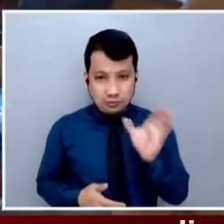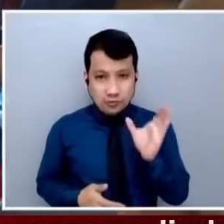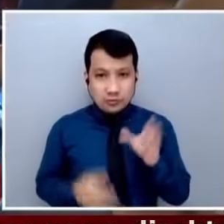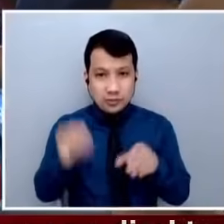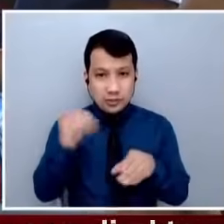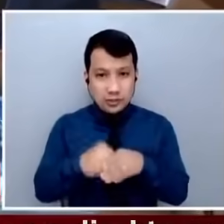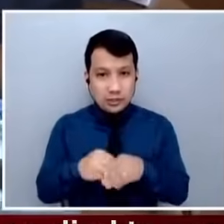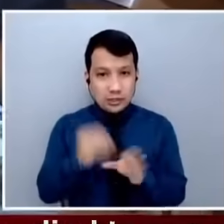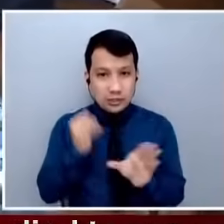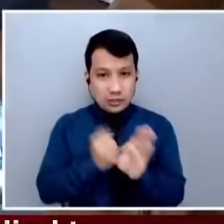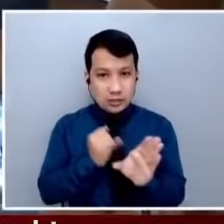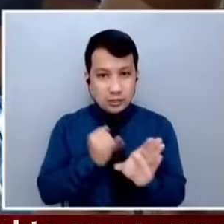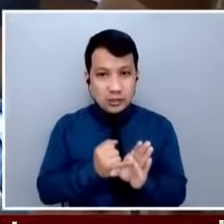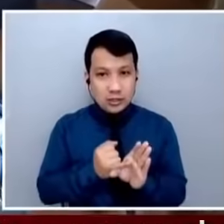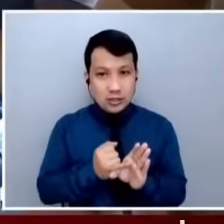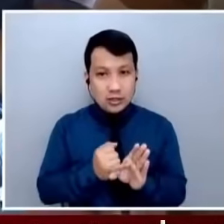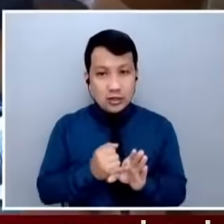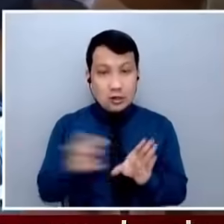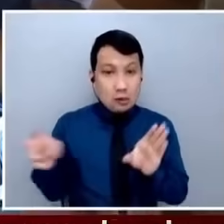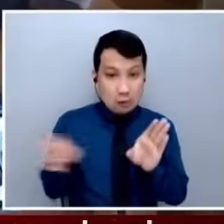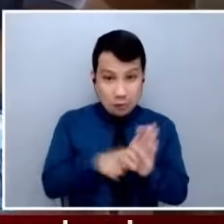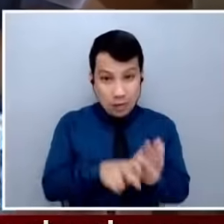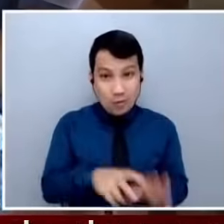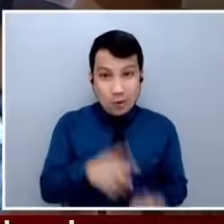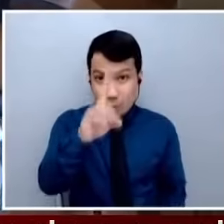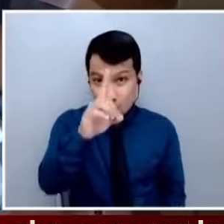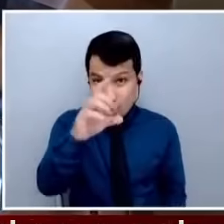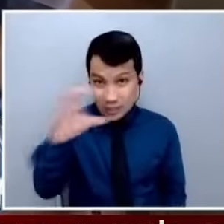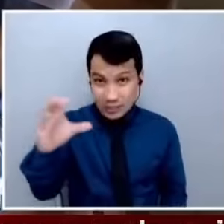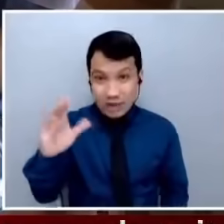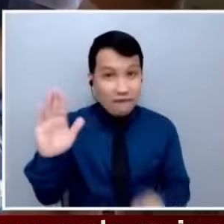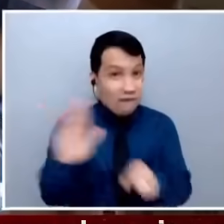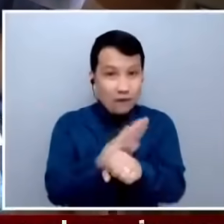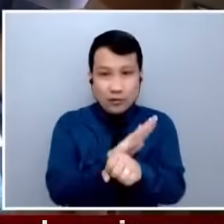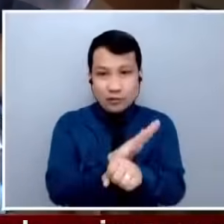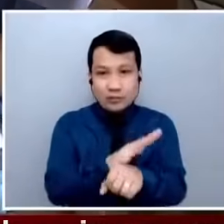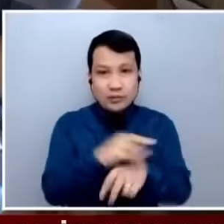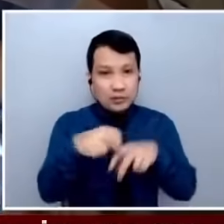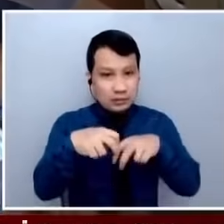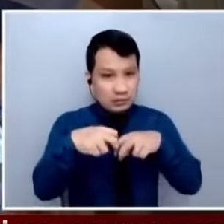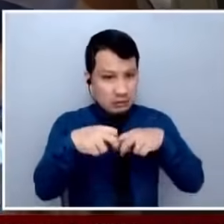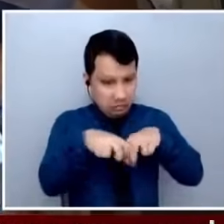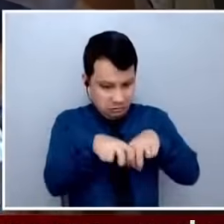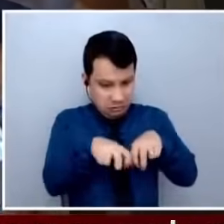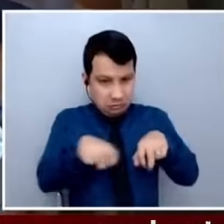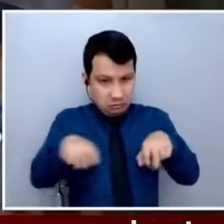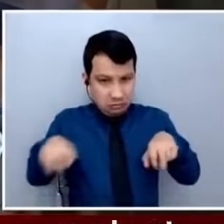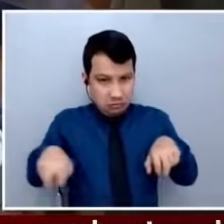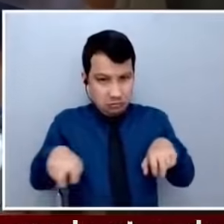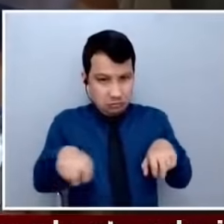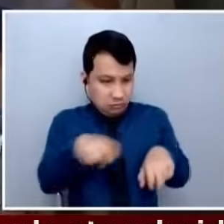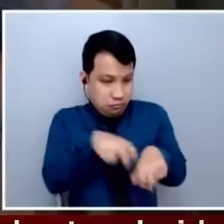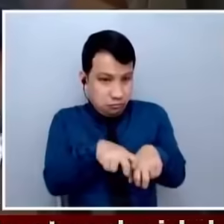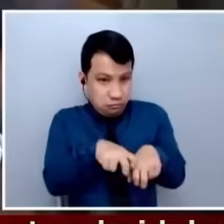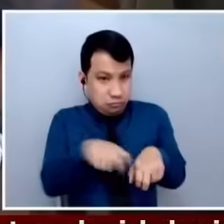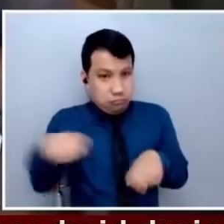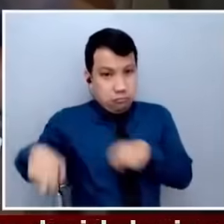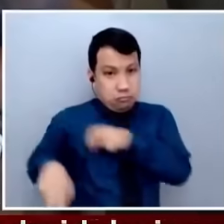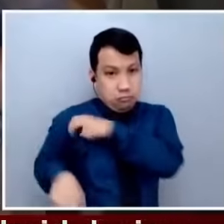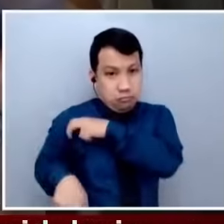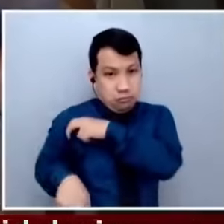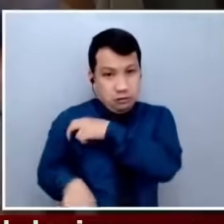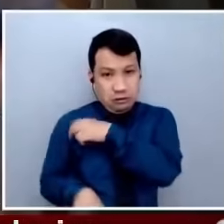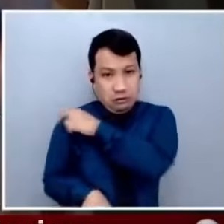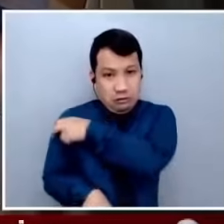jeep. Pero kapag ginawa itong 100% capacity, hindi talagang malayong magdikit ang balikat o ibang parte ng katawan